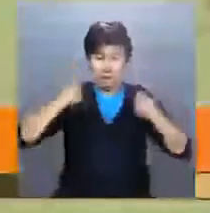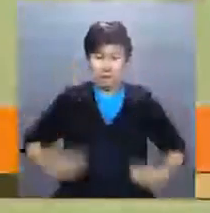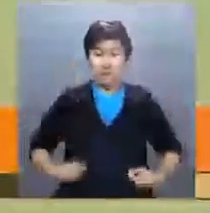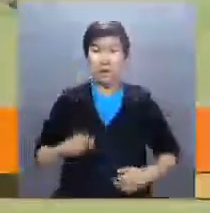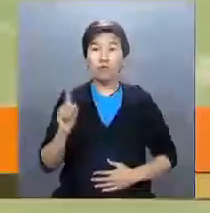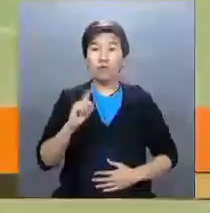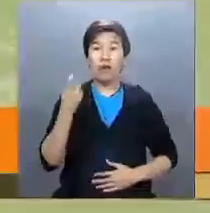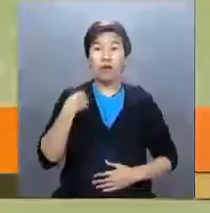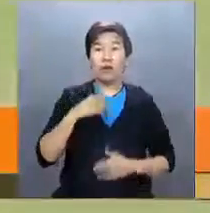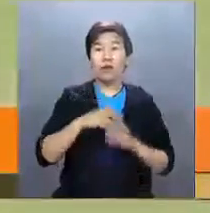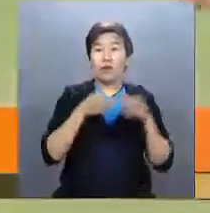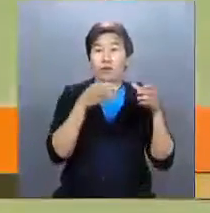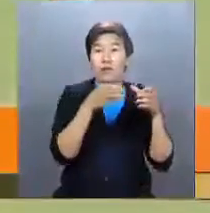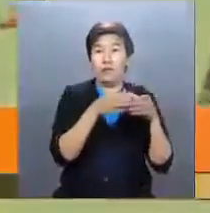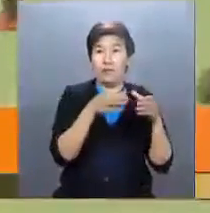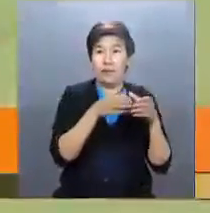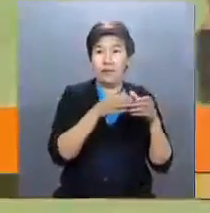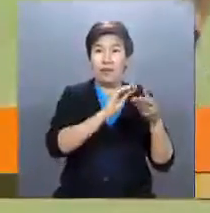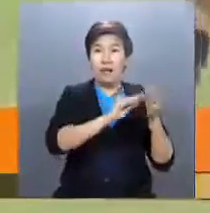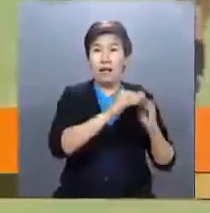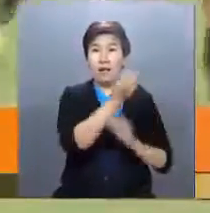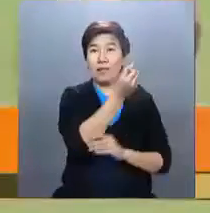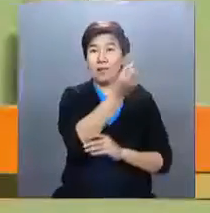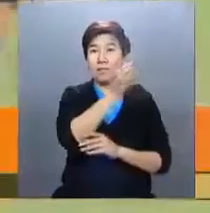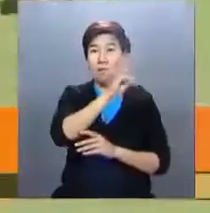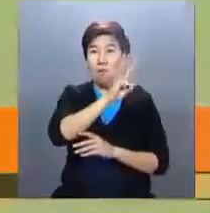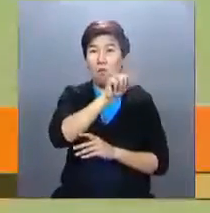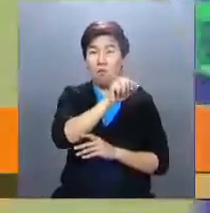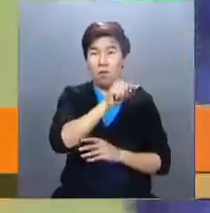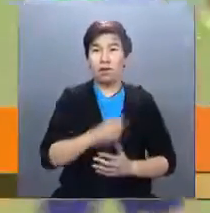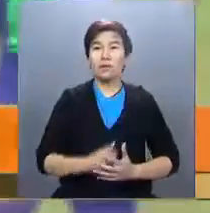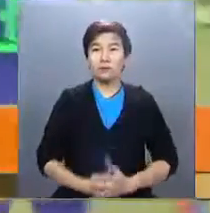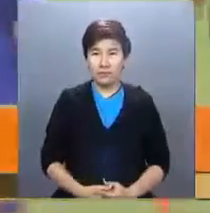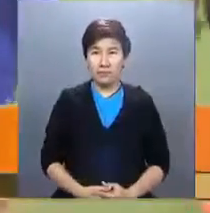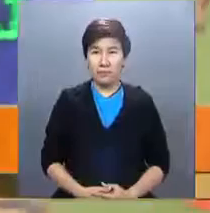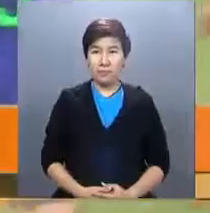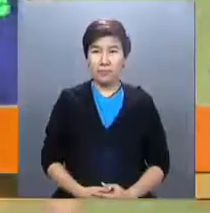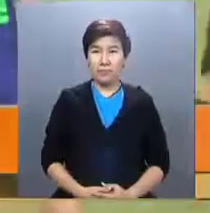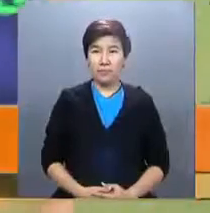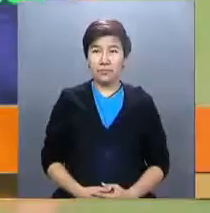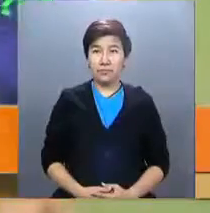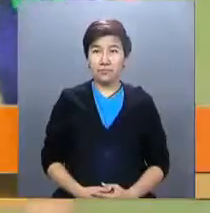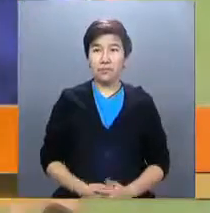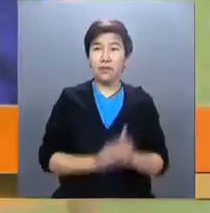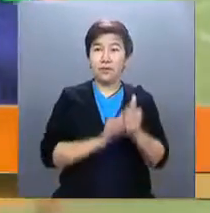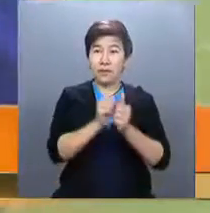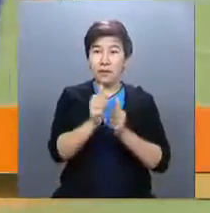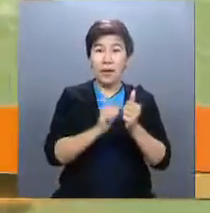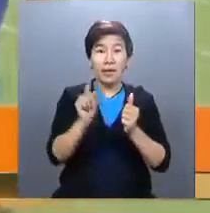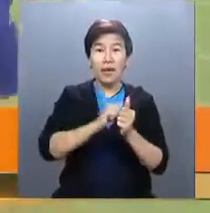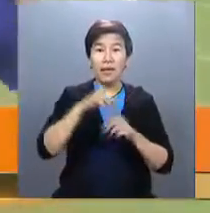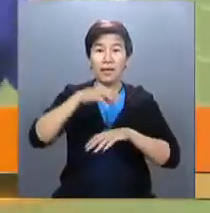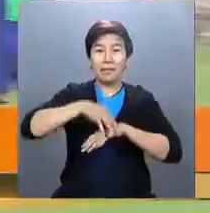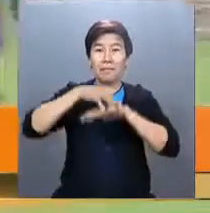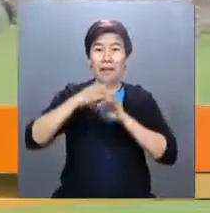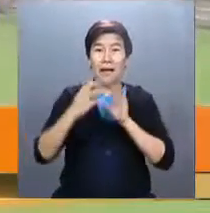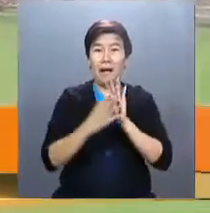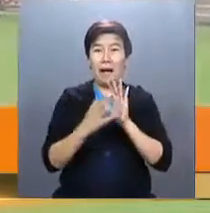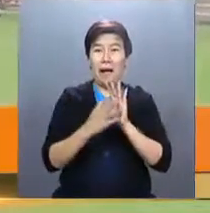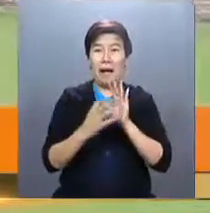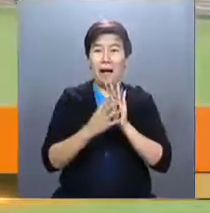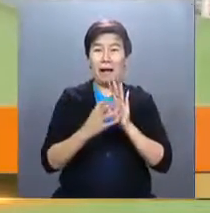การกองทบกหมายเลข16ซึ่งเป็นเลขรุ่นเตรียมทหารของพลเอกเฉลิมชัยลงเล่นตำแหน่งกองกลางตัวทำเกม